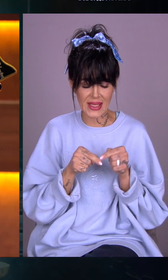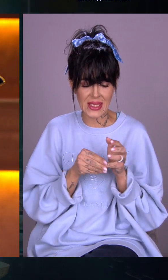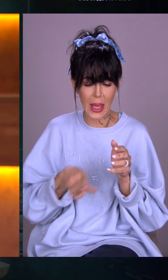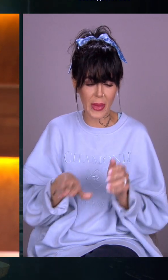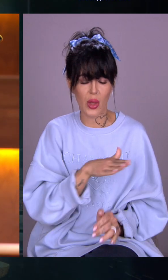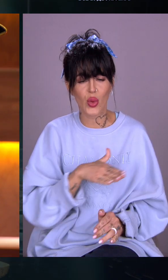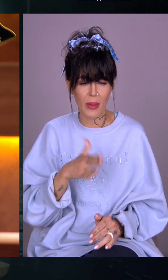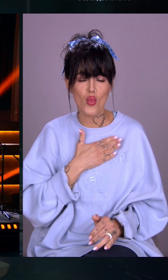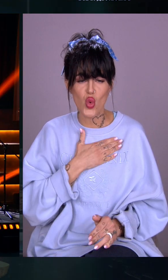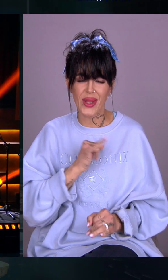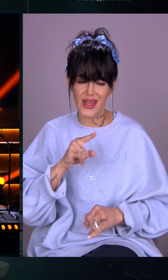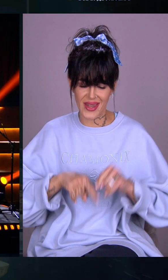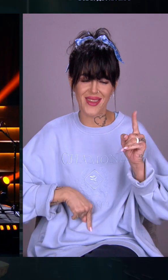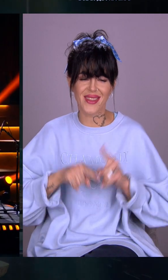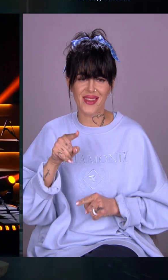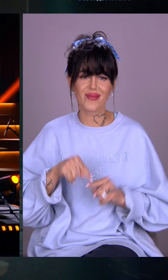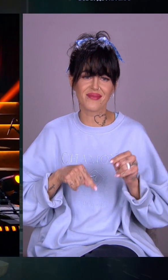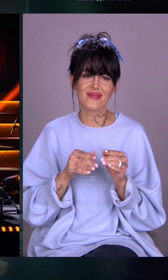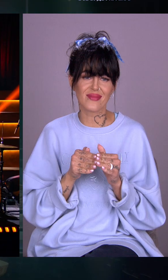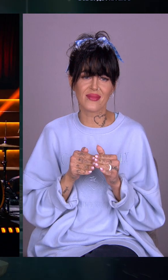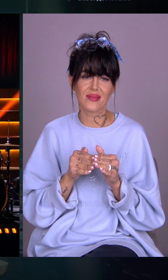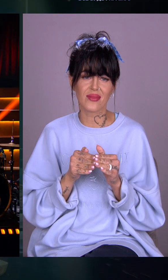і рідною?